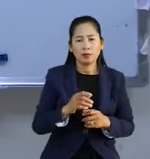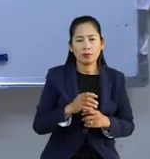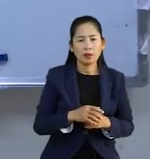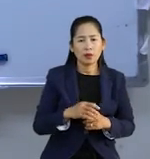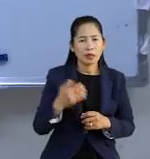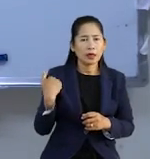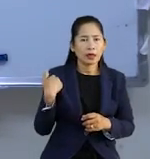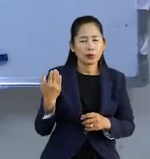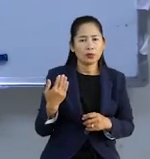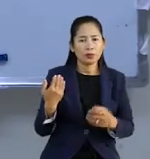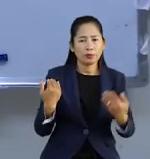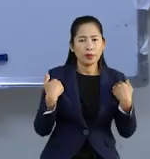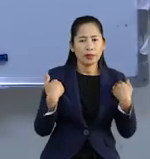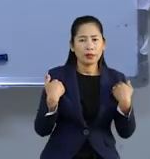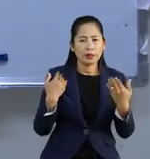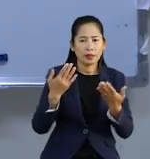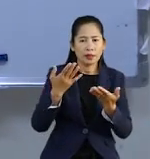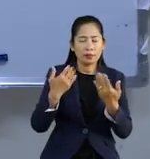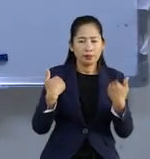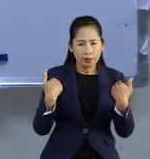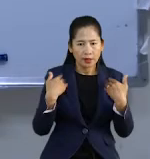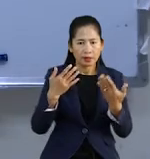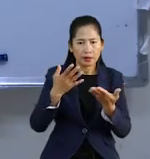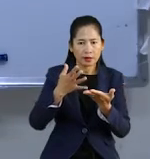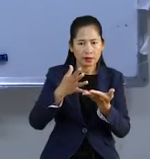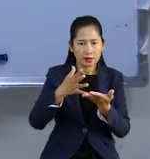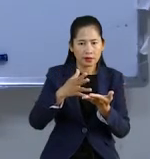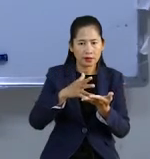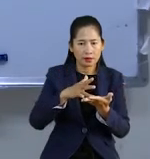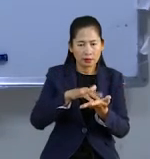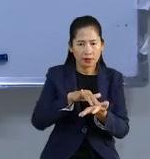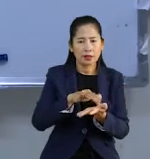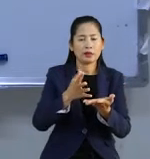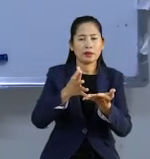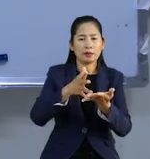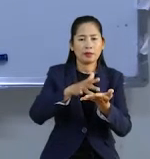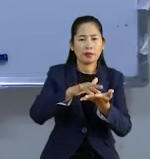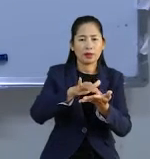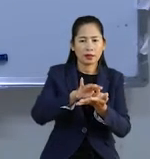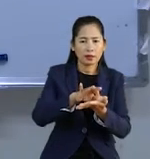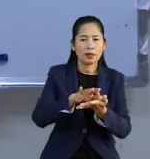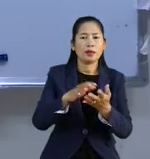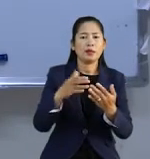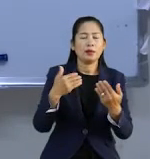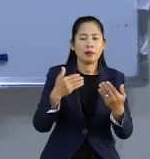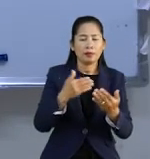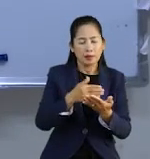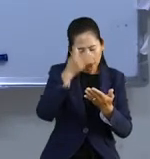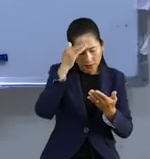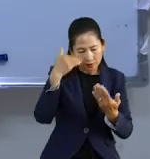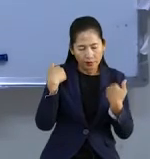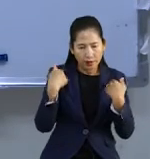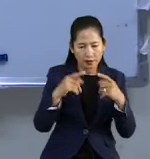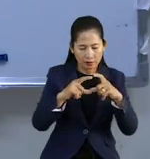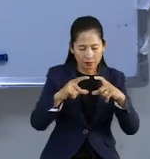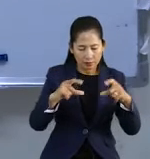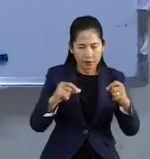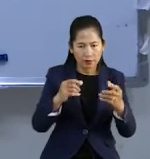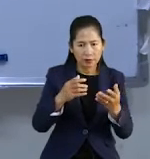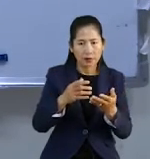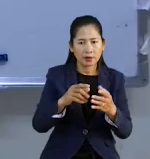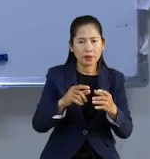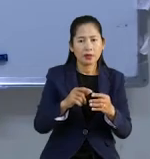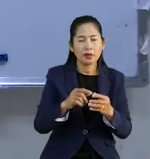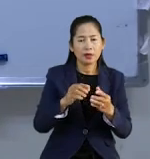ป็นวัยเต้เมียนไอก่อนบาดเมียนบันสมกวลครูนนะบาก่อนจิตซะเมียนไอก่อนกาด